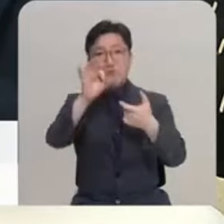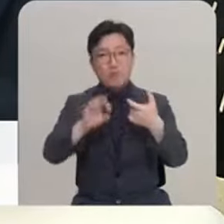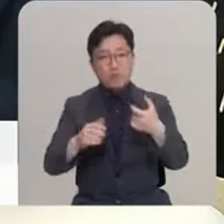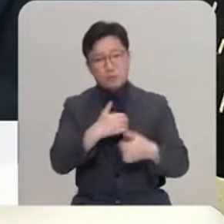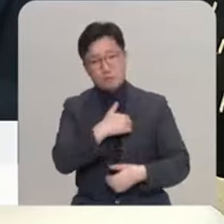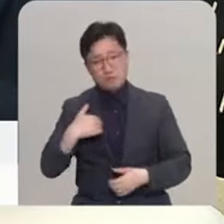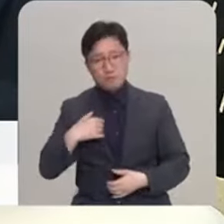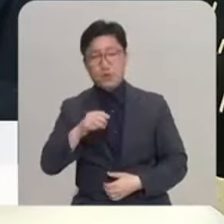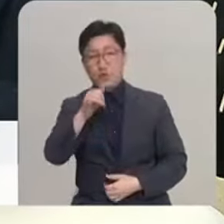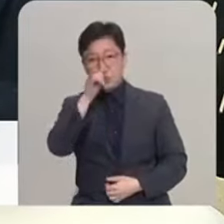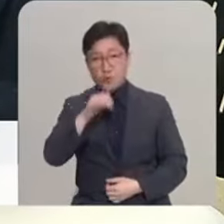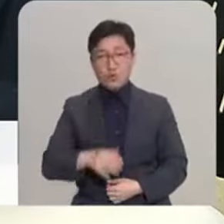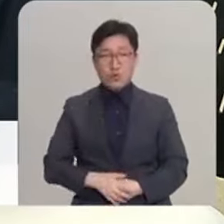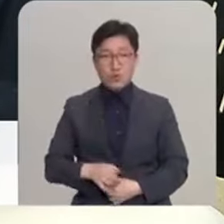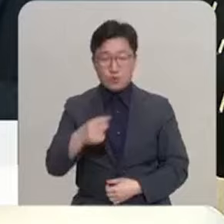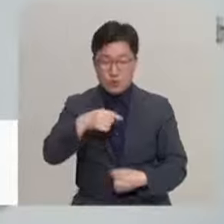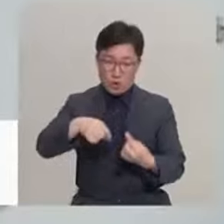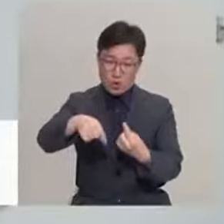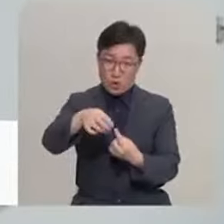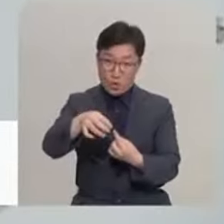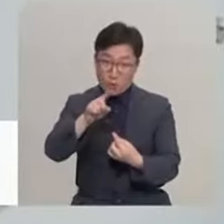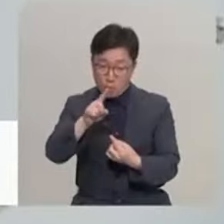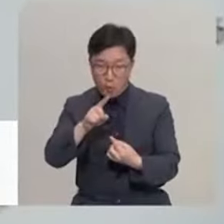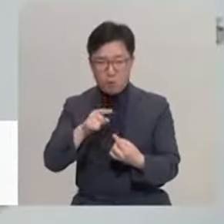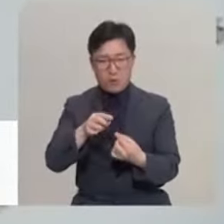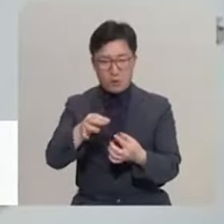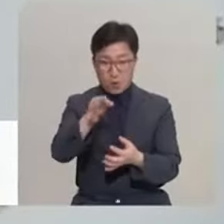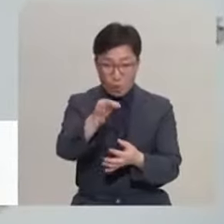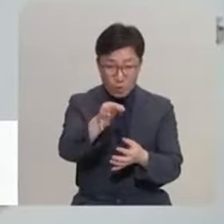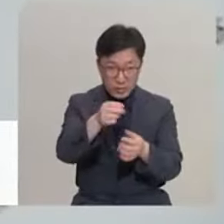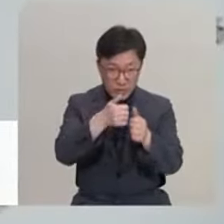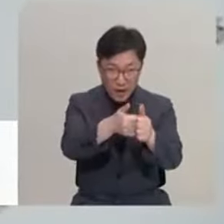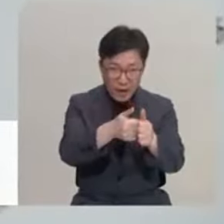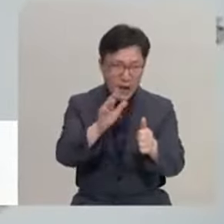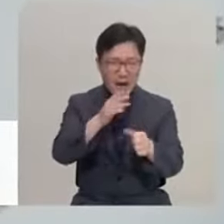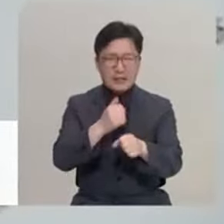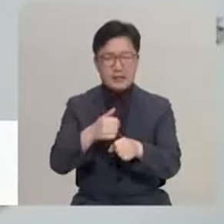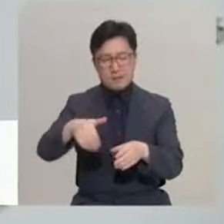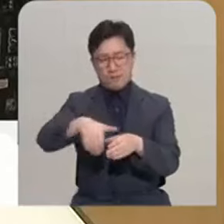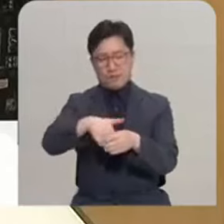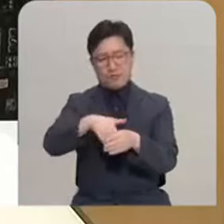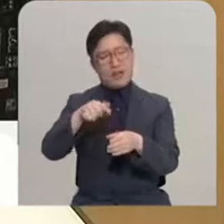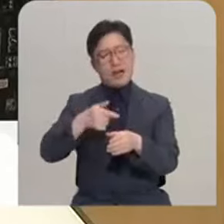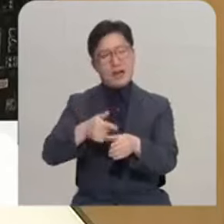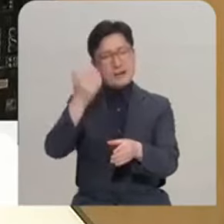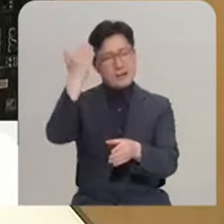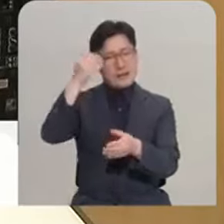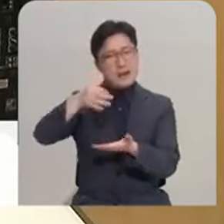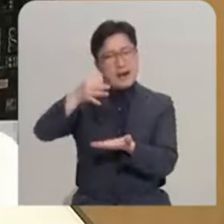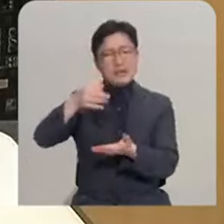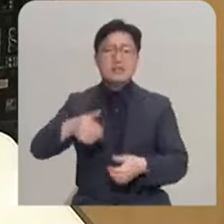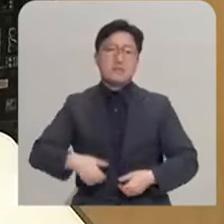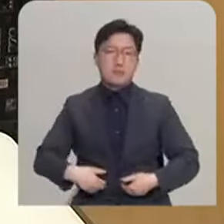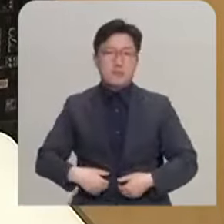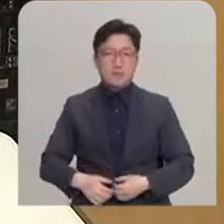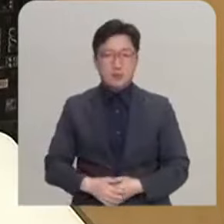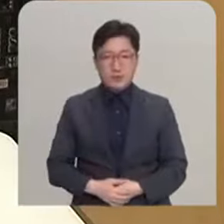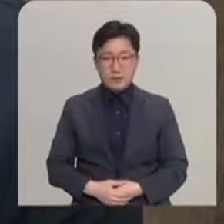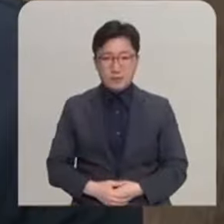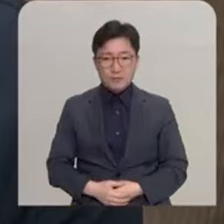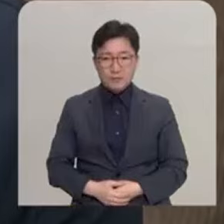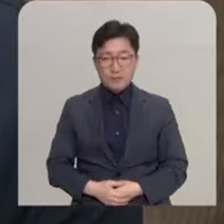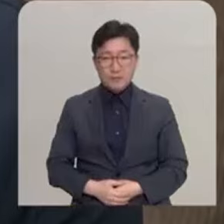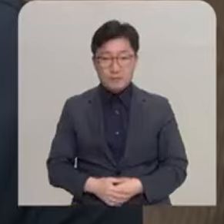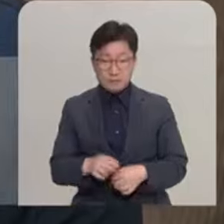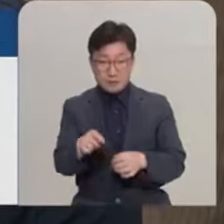주장했습니다 또 경제적 잣대로만 판단하는 건 문화 예술의 공공성을 무시하는 거라며 반발하고 있습니다